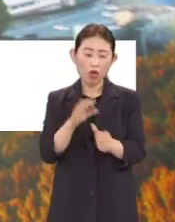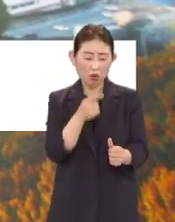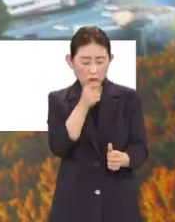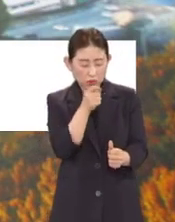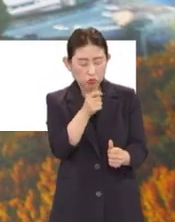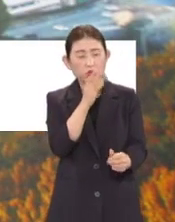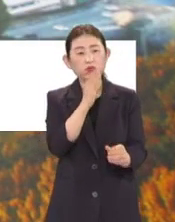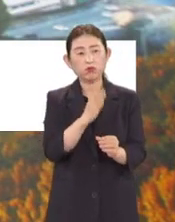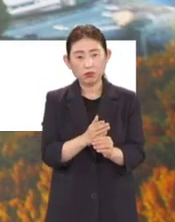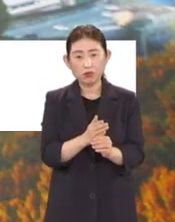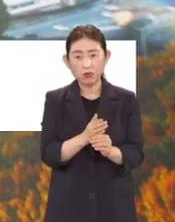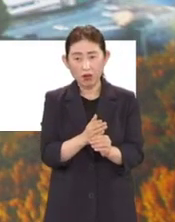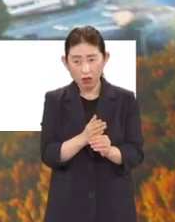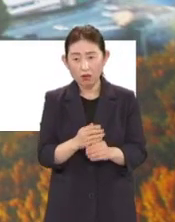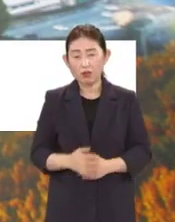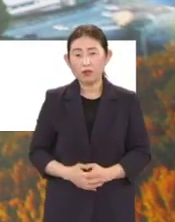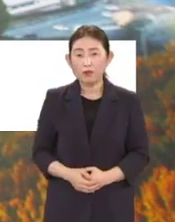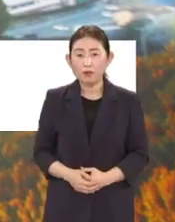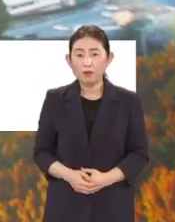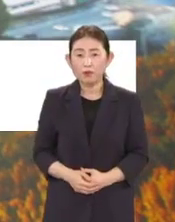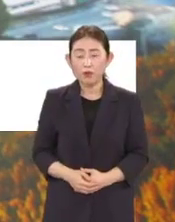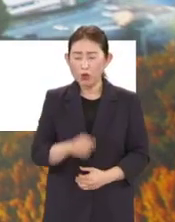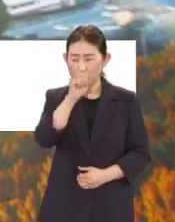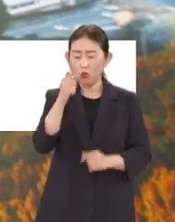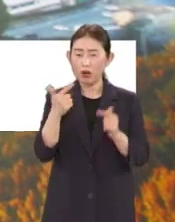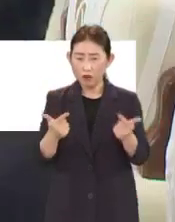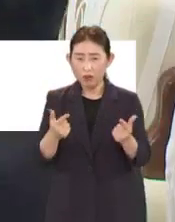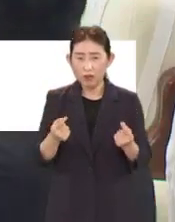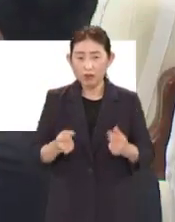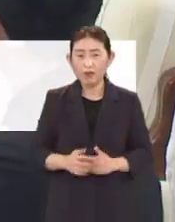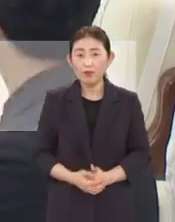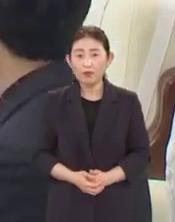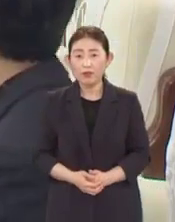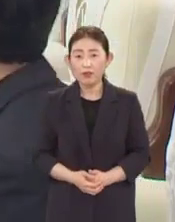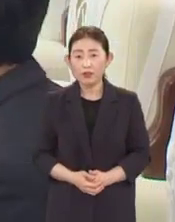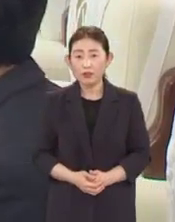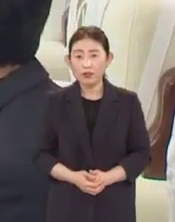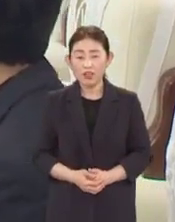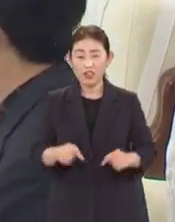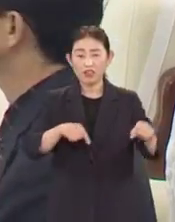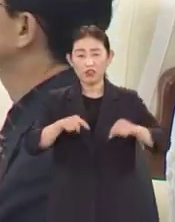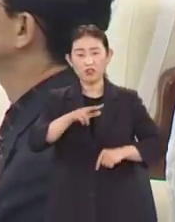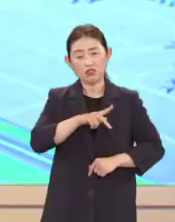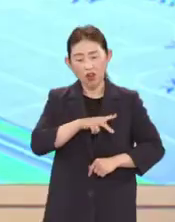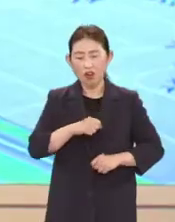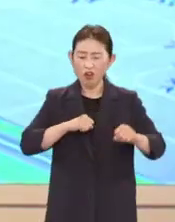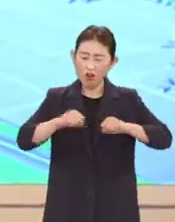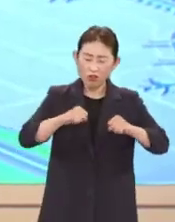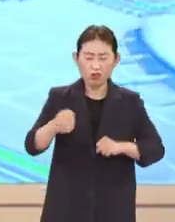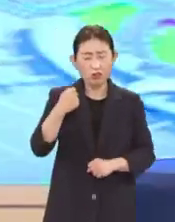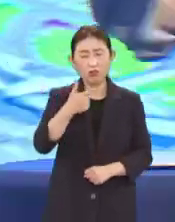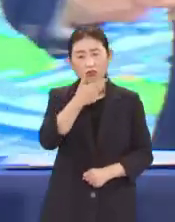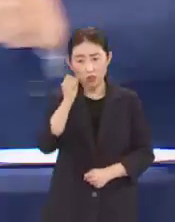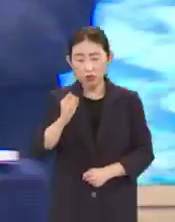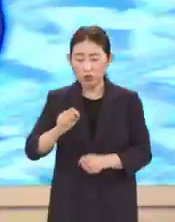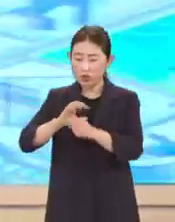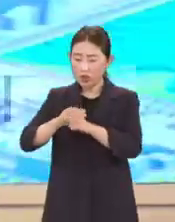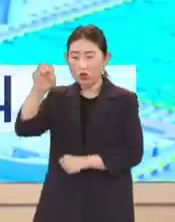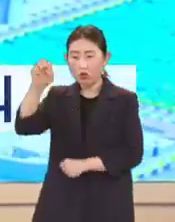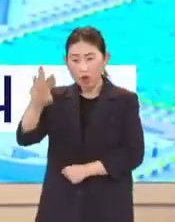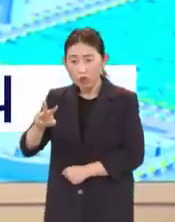이렇게 충청민의 애를 태우는 것은 바람직하지 않다고 생각하며 지역 정치권도 무력하기만 합니다 대구와